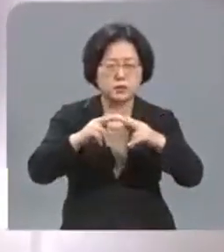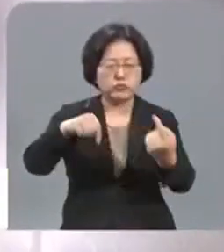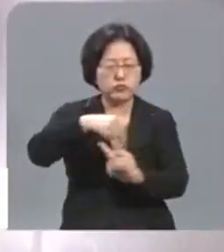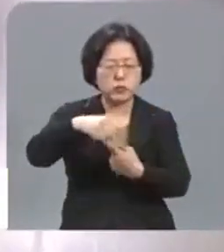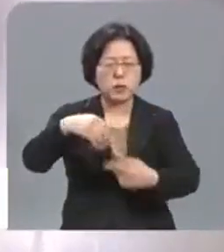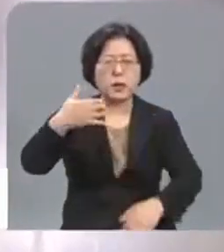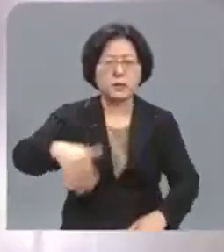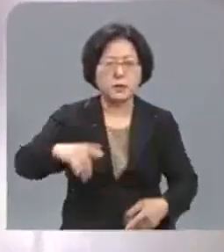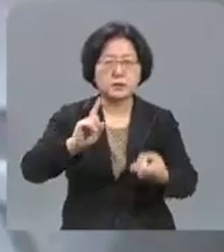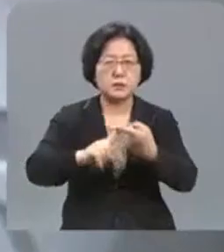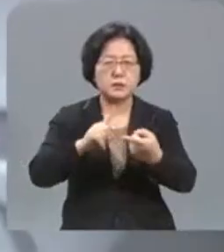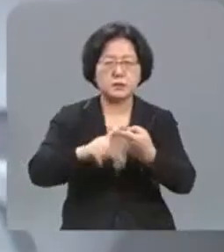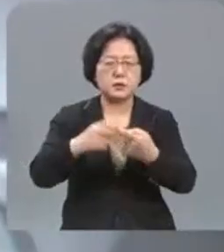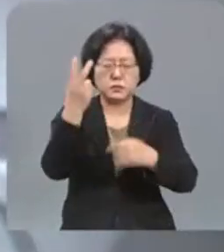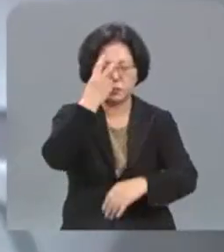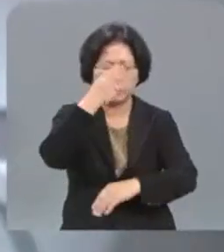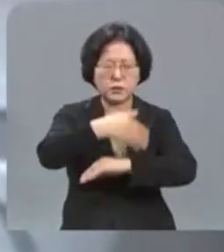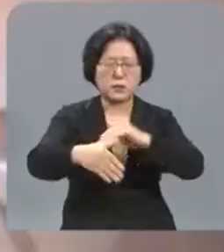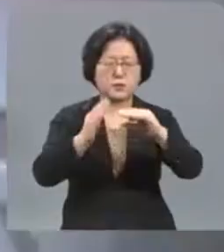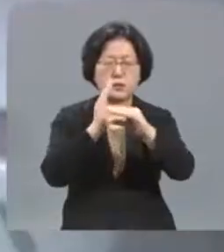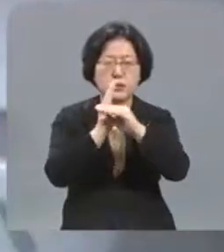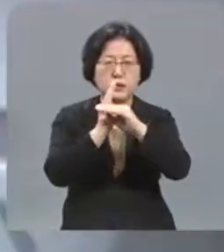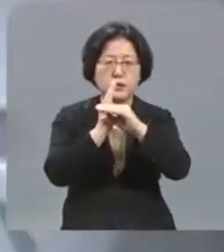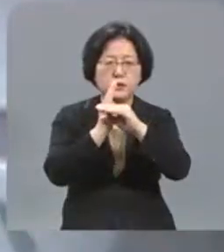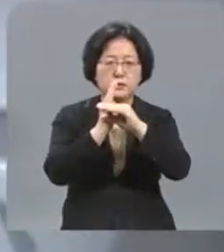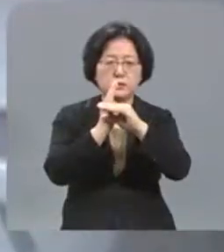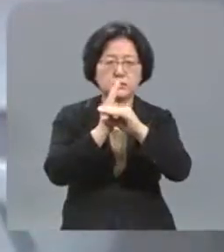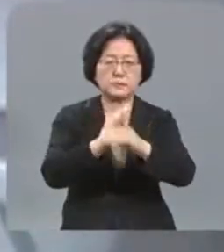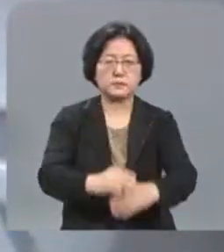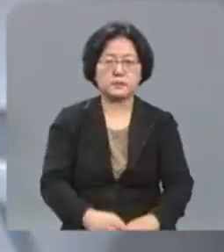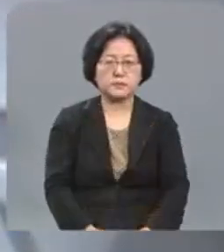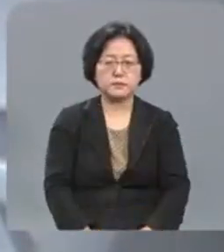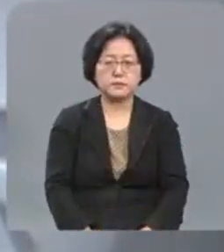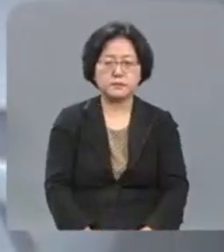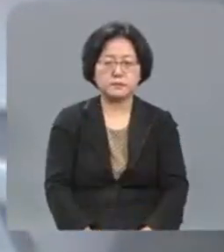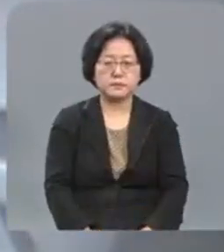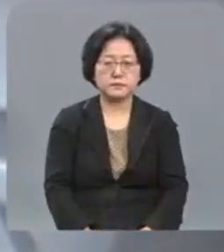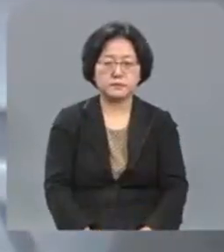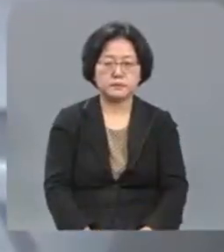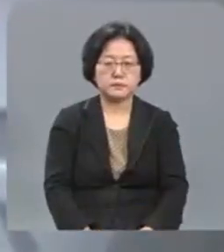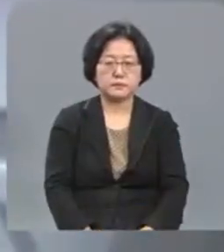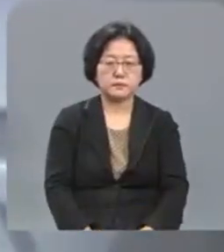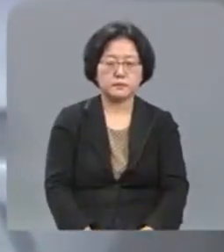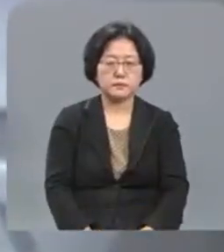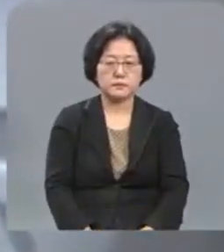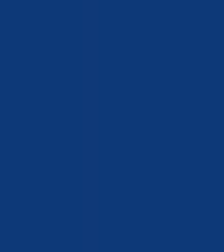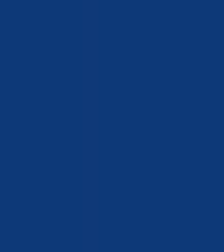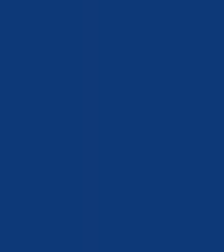작동하지 않은 경위에 대해서도 조사할 계획입니다. KBS 뉴스 이성각입니다.